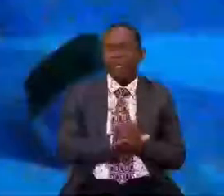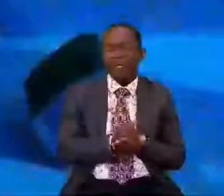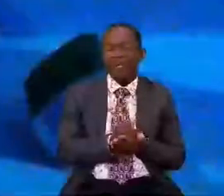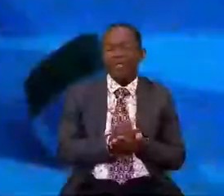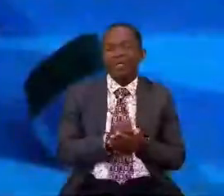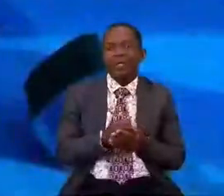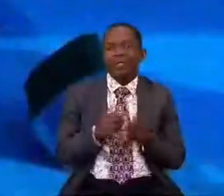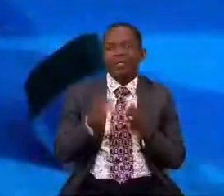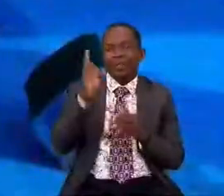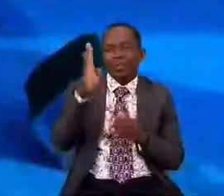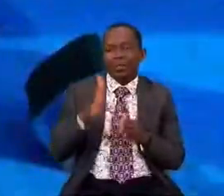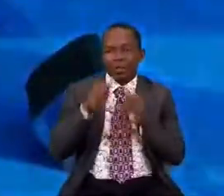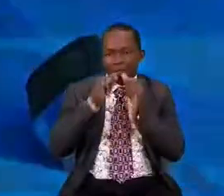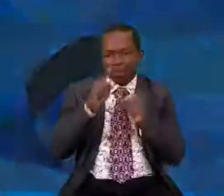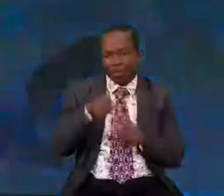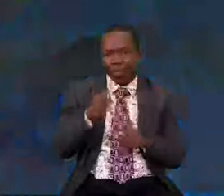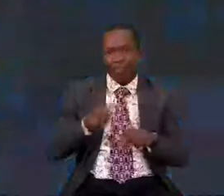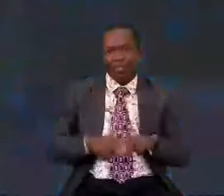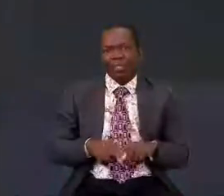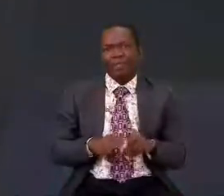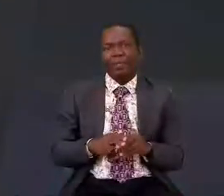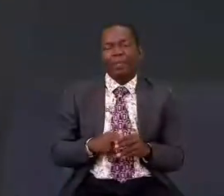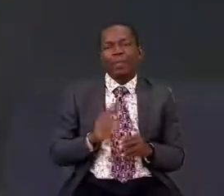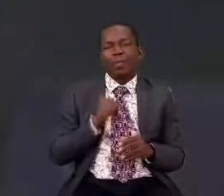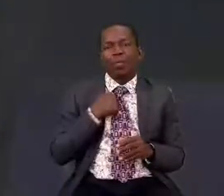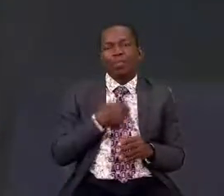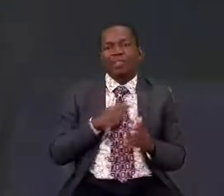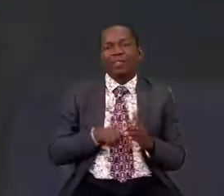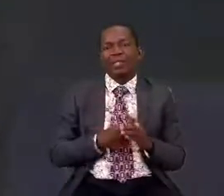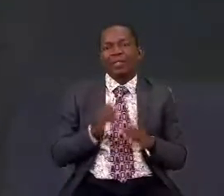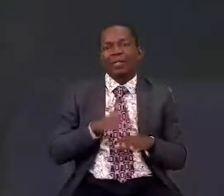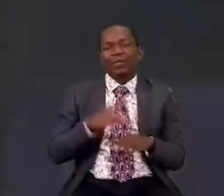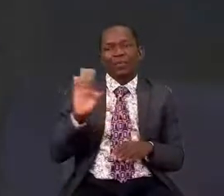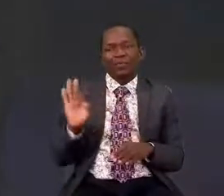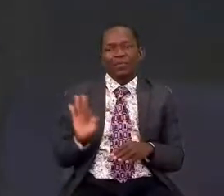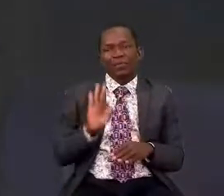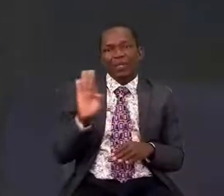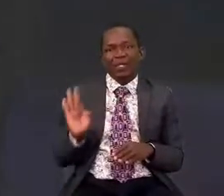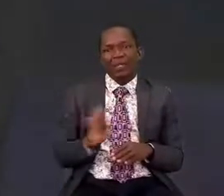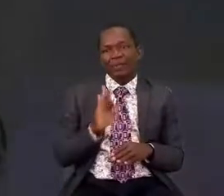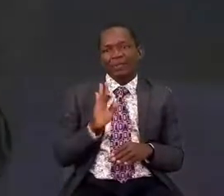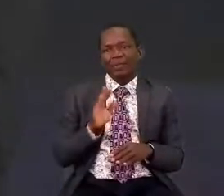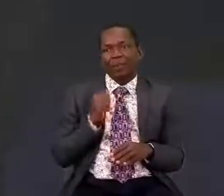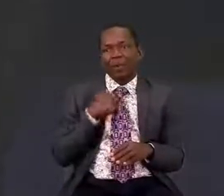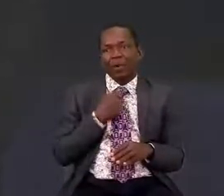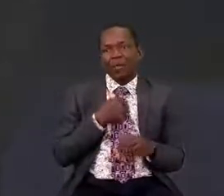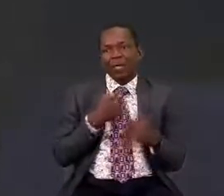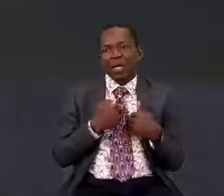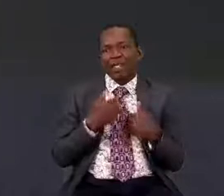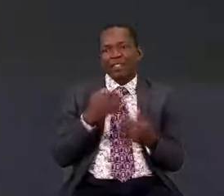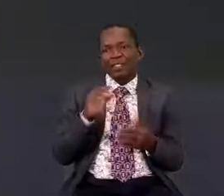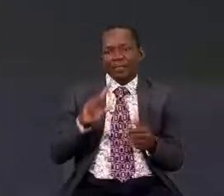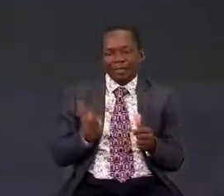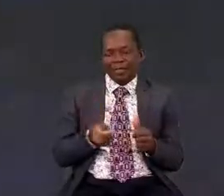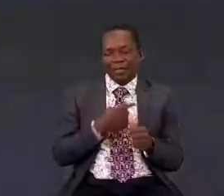vendredi et nous avons eu la première étude concernant un ministre,